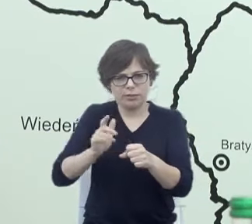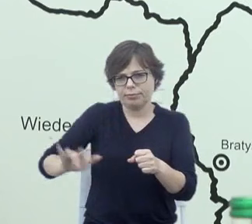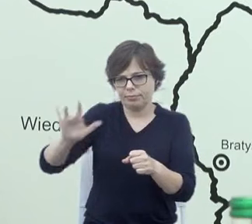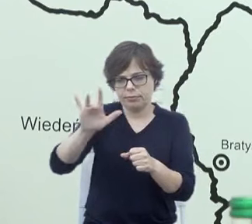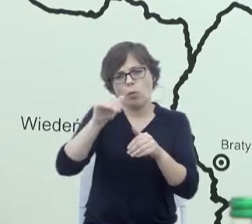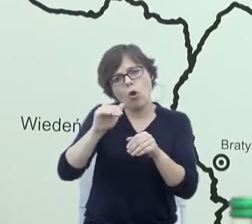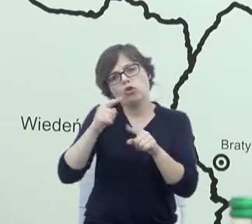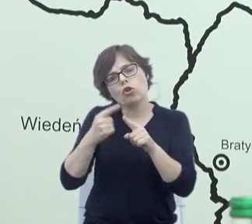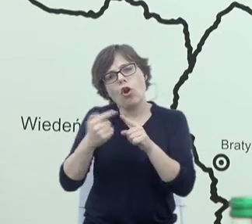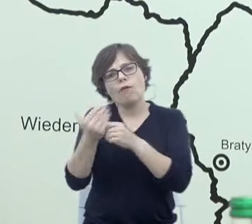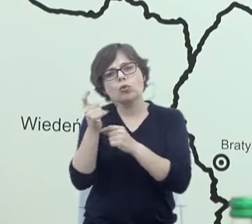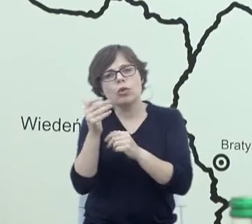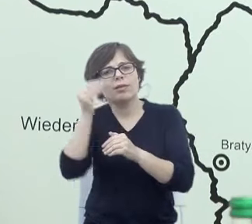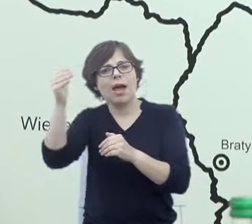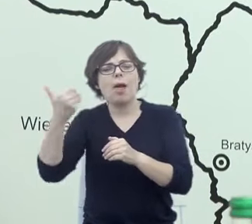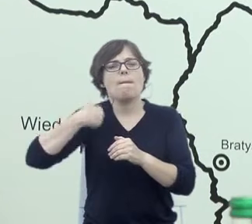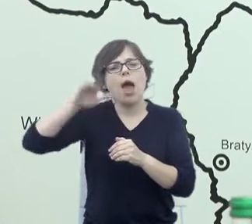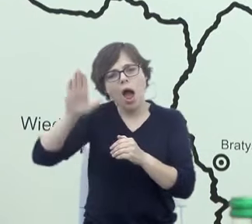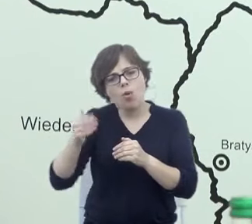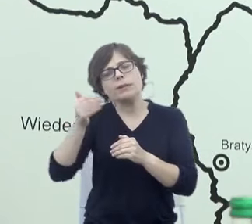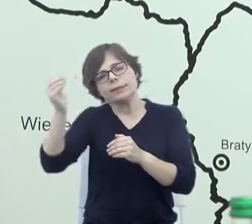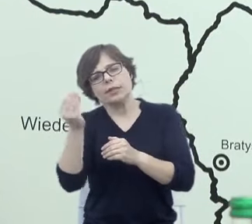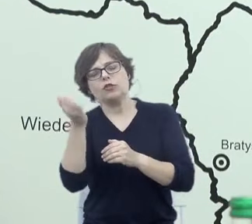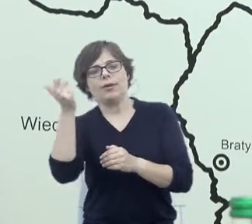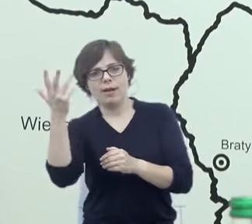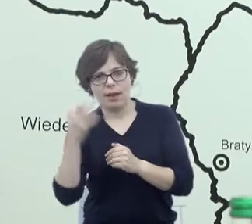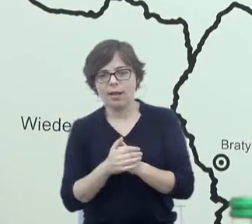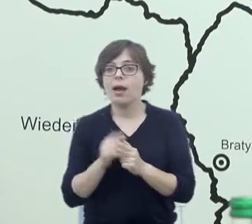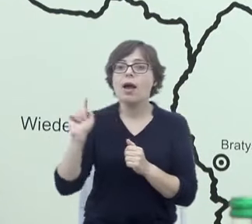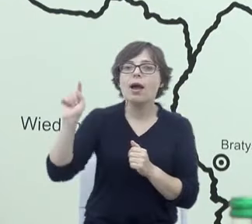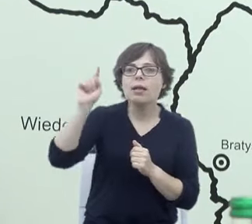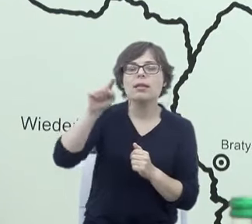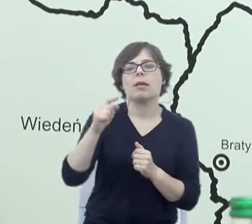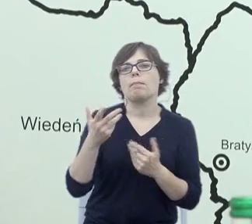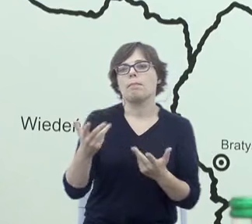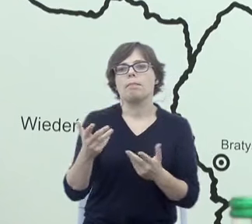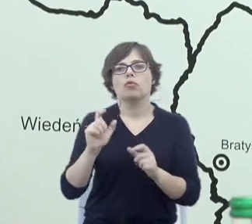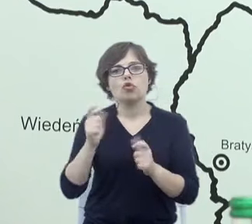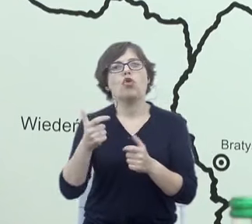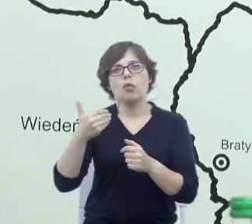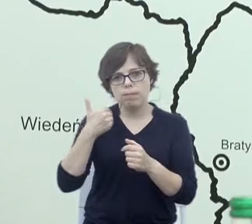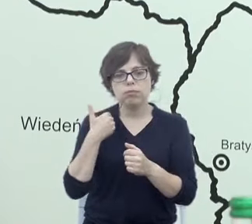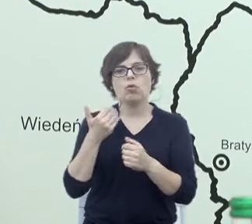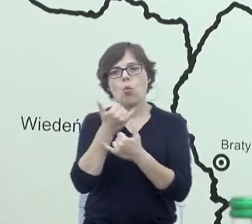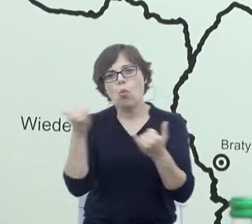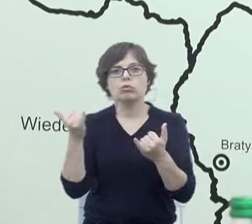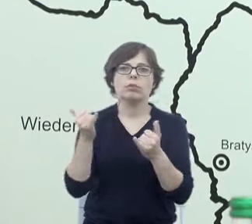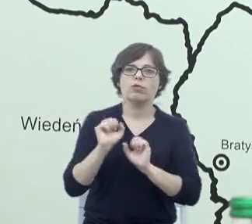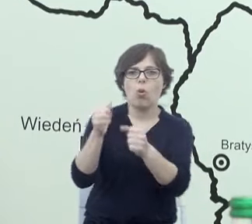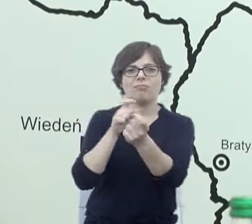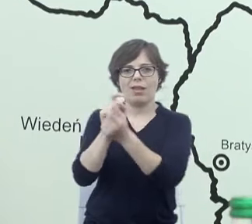troszkę dalej na wschód jeszcze za Białystok, za Wasilków, gdzie wybuchały jakieś akcje antyżydowskie o różnej